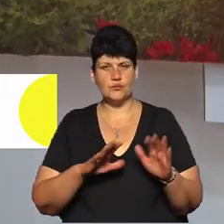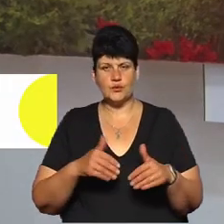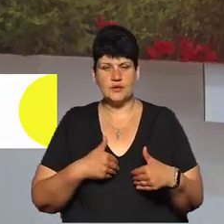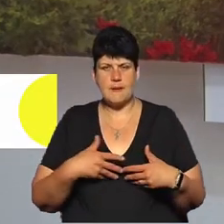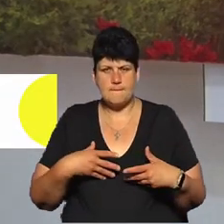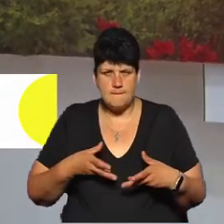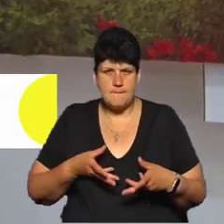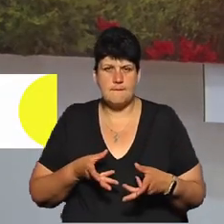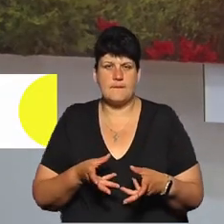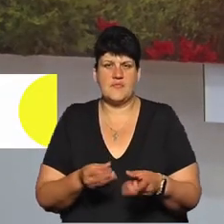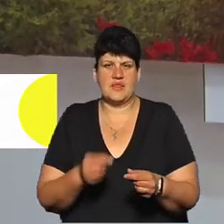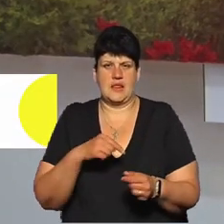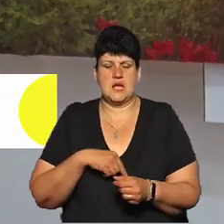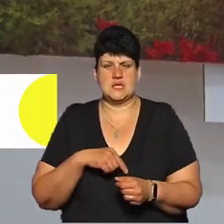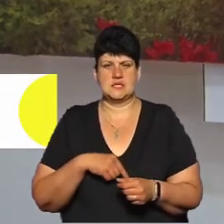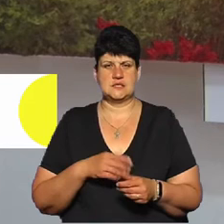настрій